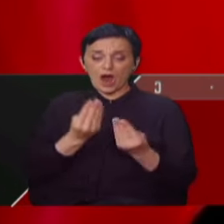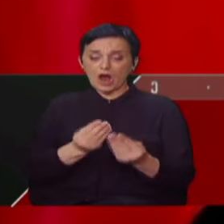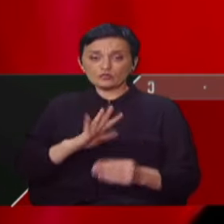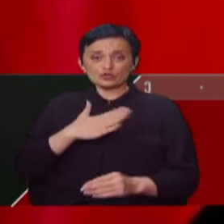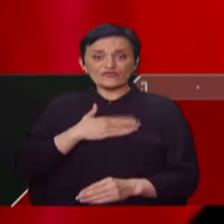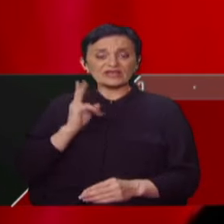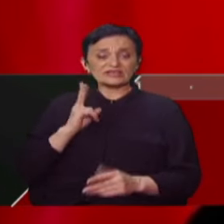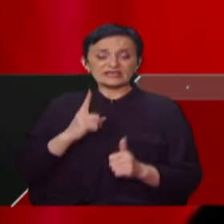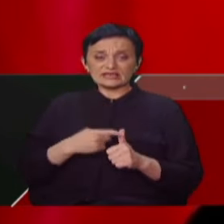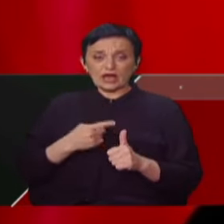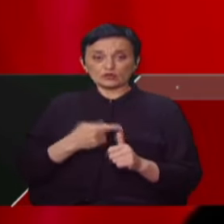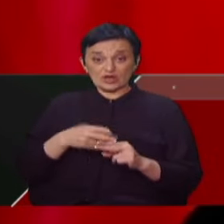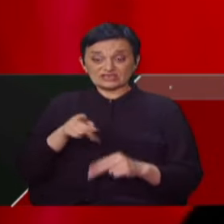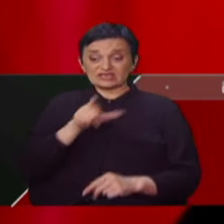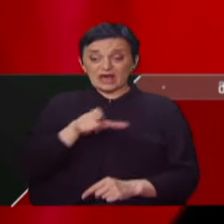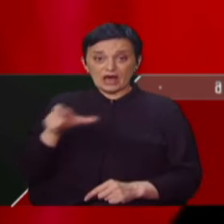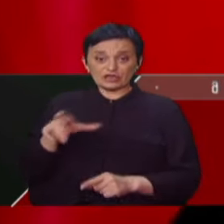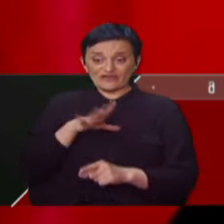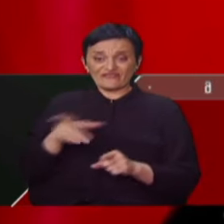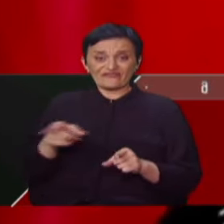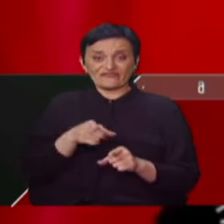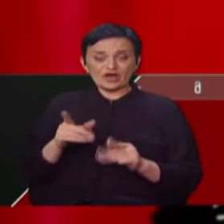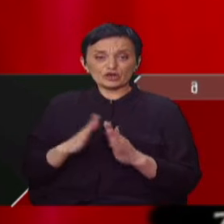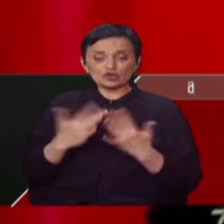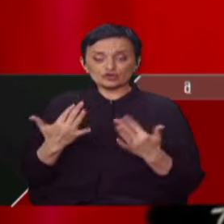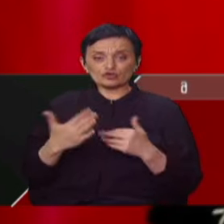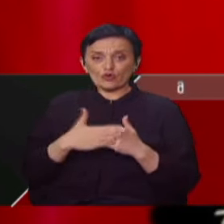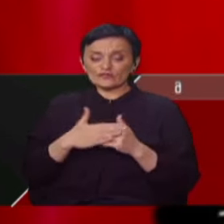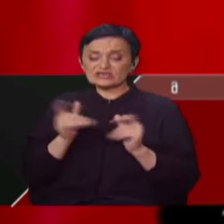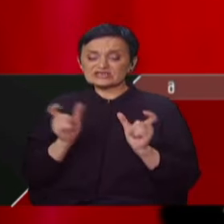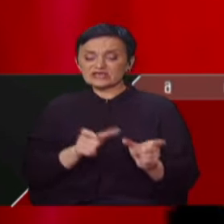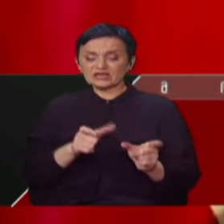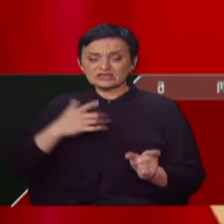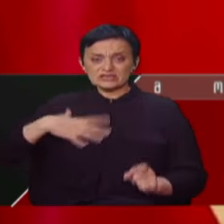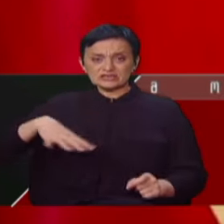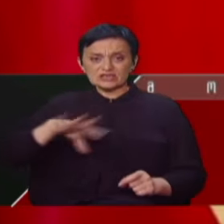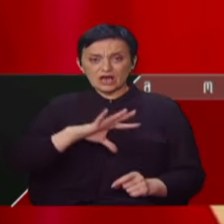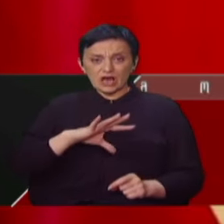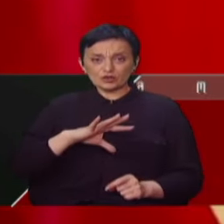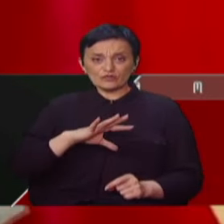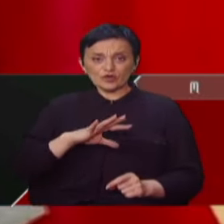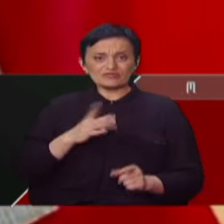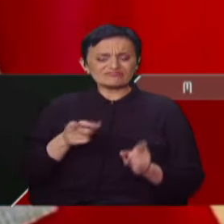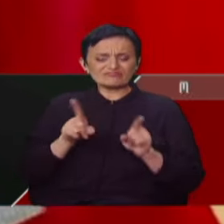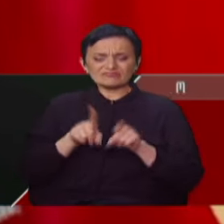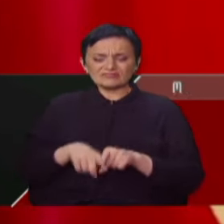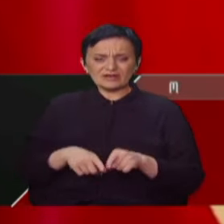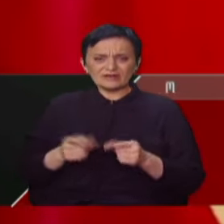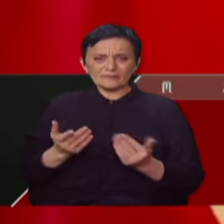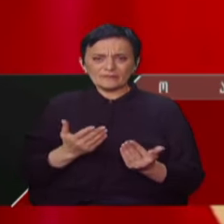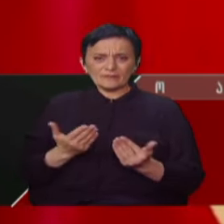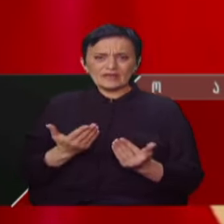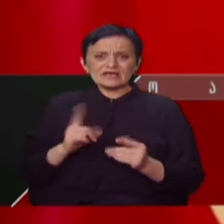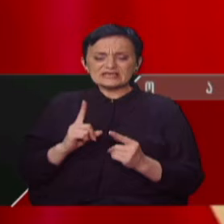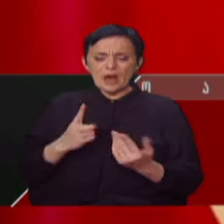ჩვენთვის კანდიდატის სტატუსი, ეს ხალხი იყო, რომლებიც ითხოვენ ახლა სანქციებს საქართველოსთვის. არანაირი